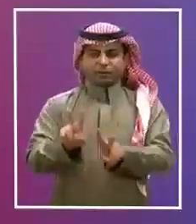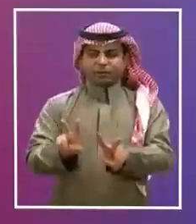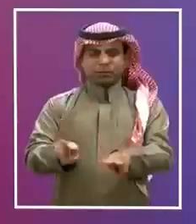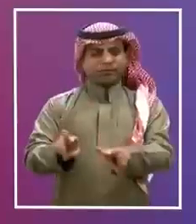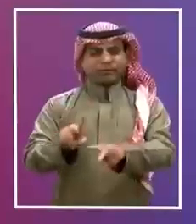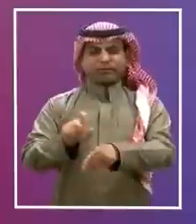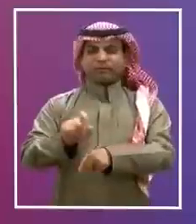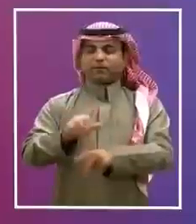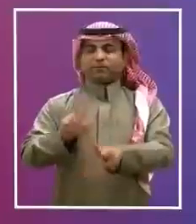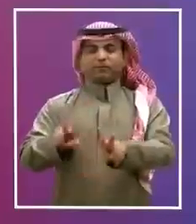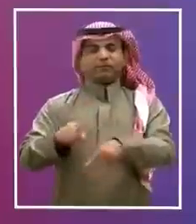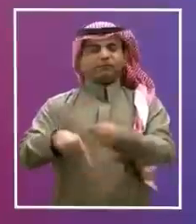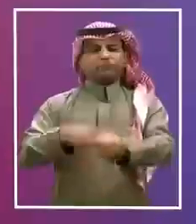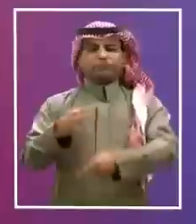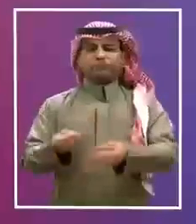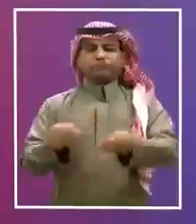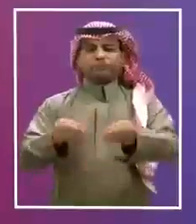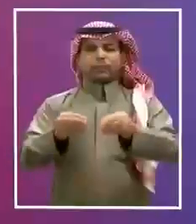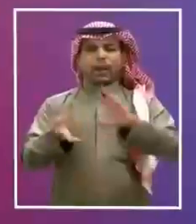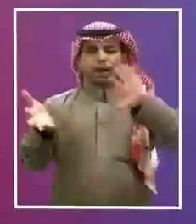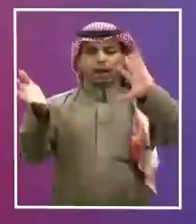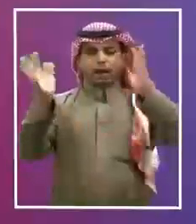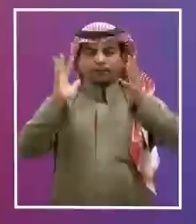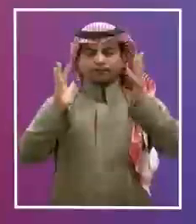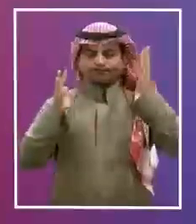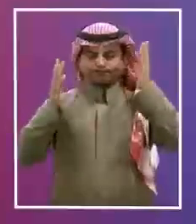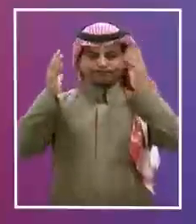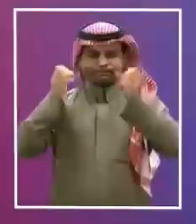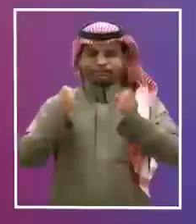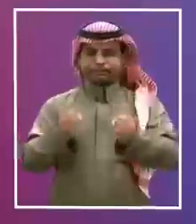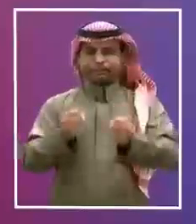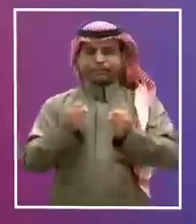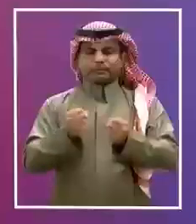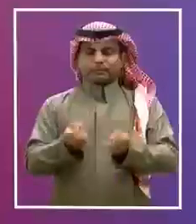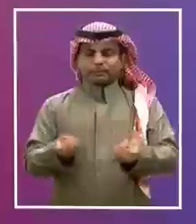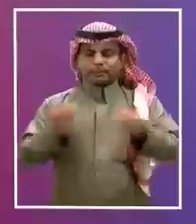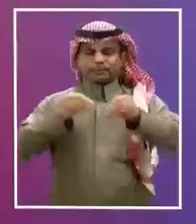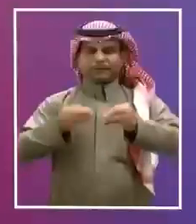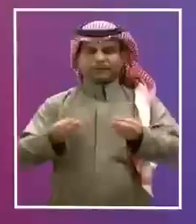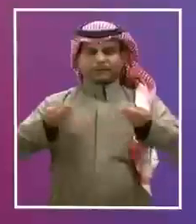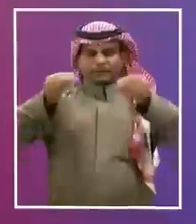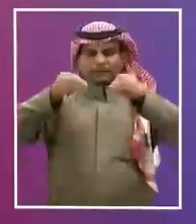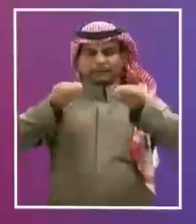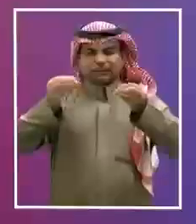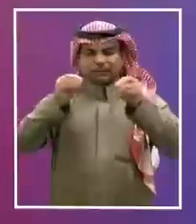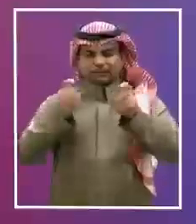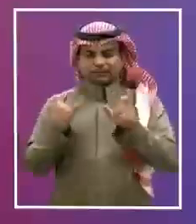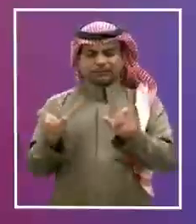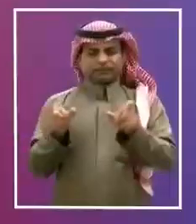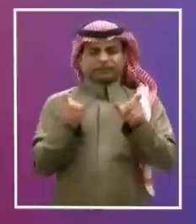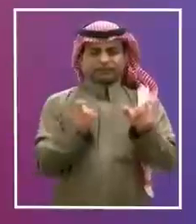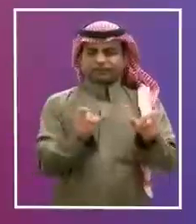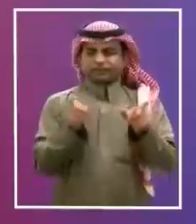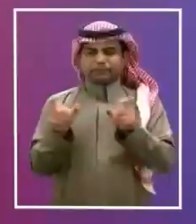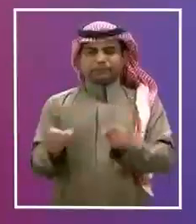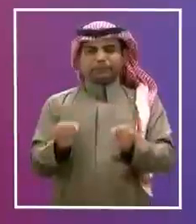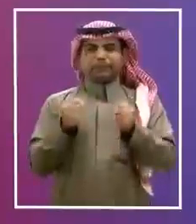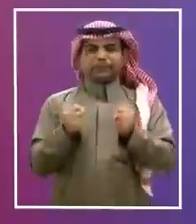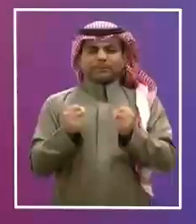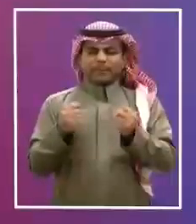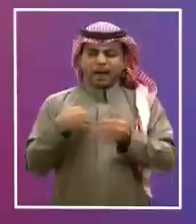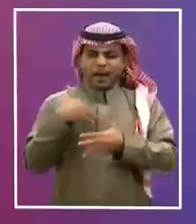يزال أمام العالم مزيد من الخطوات ومزيد من الجهود ومزيد من التقييد بالاحترازات حتى تجاوزه.